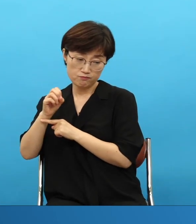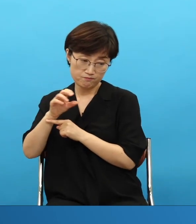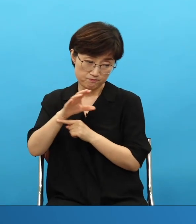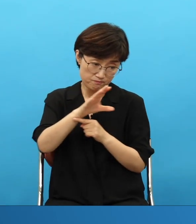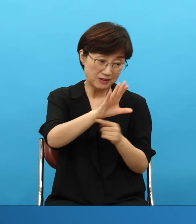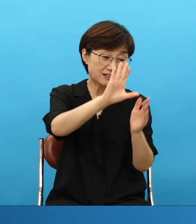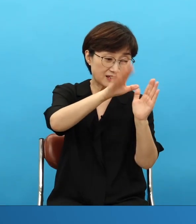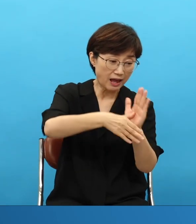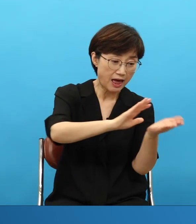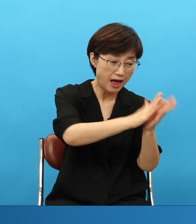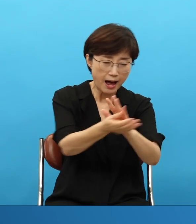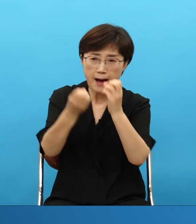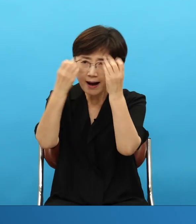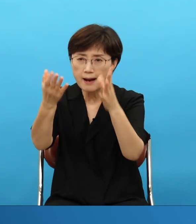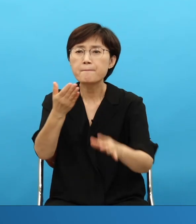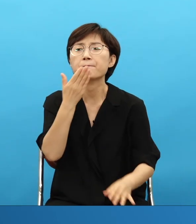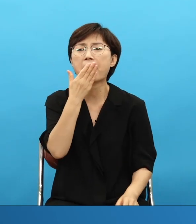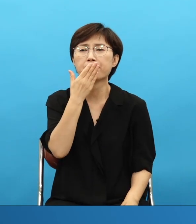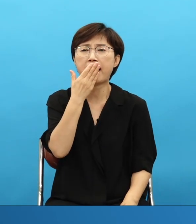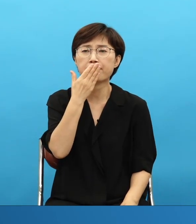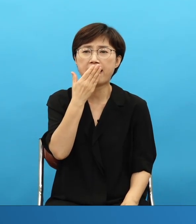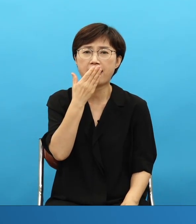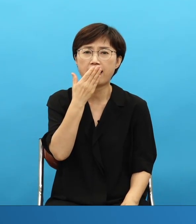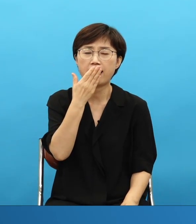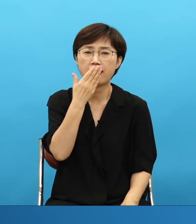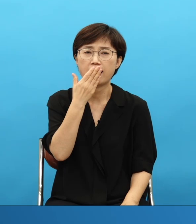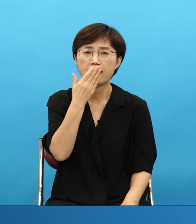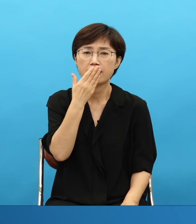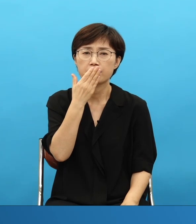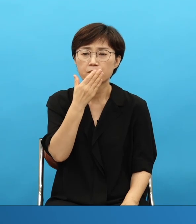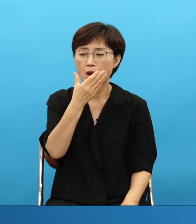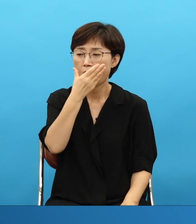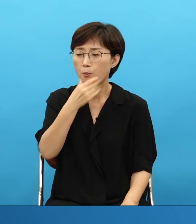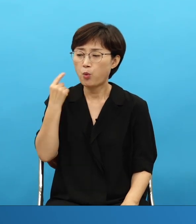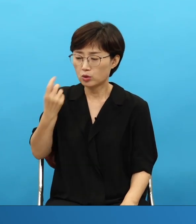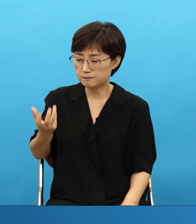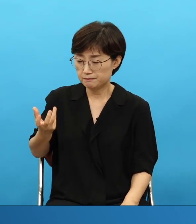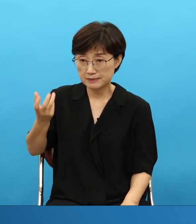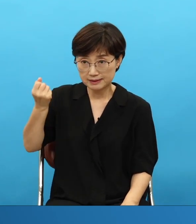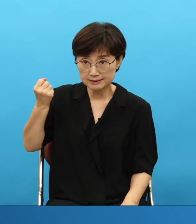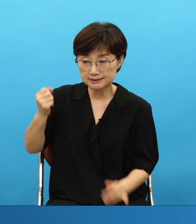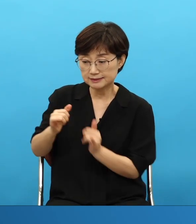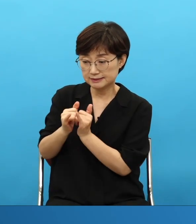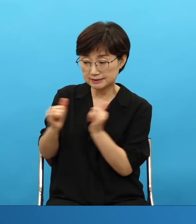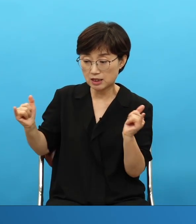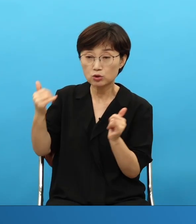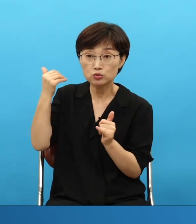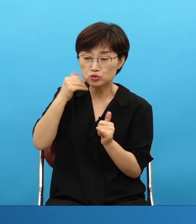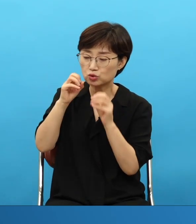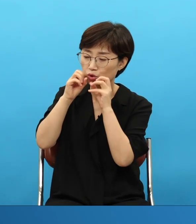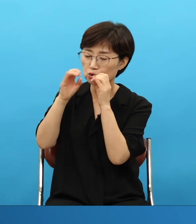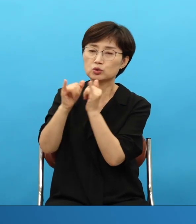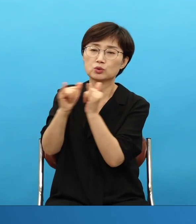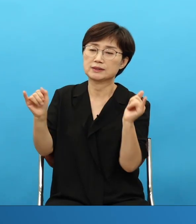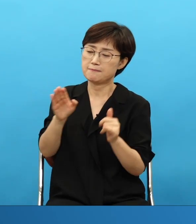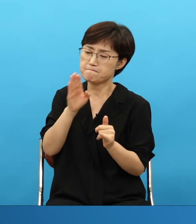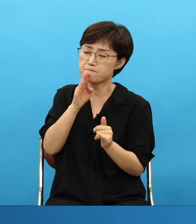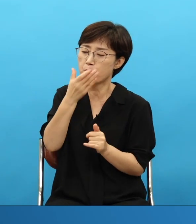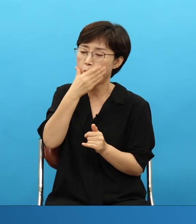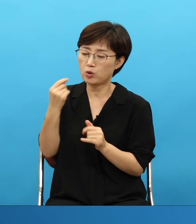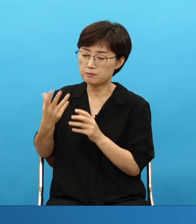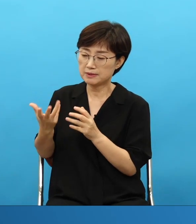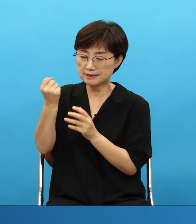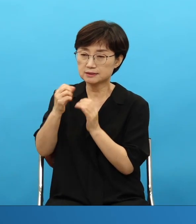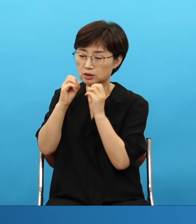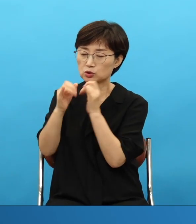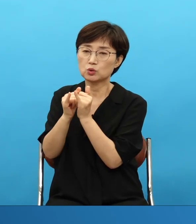those in the darkness. That's when it begins. 그때마다 복음 가진 전도자가 일어난 거예요. And every time the evangelists with